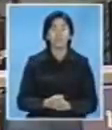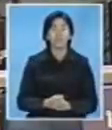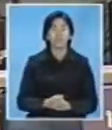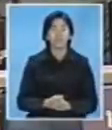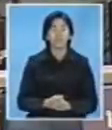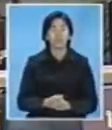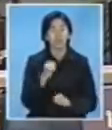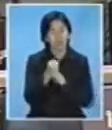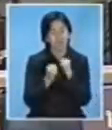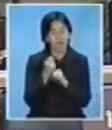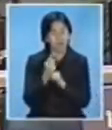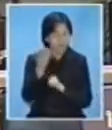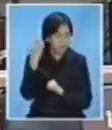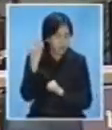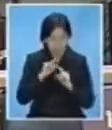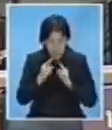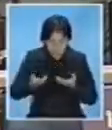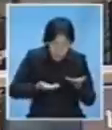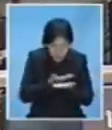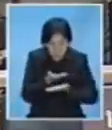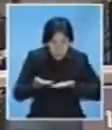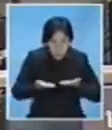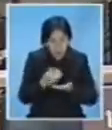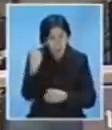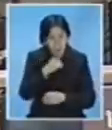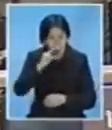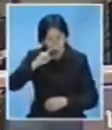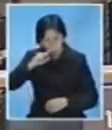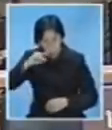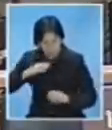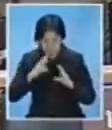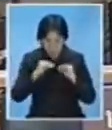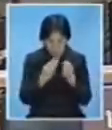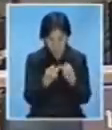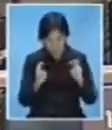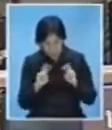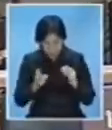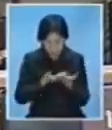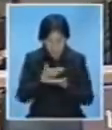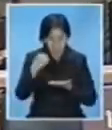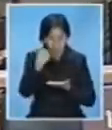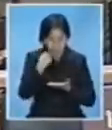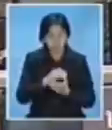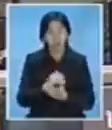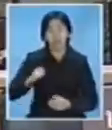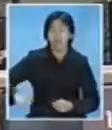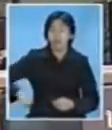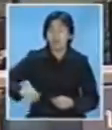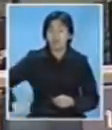ในหลายๆปีที่ผ่านมาก็มีการเจรจาหลายรอบหลายรูปแบบนะคะทางฝ่ายกัมพูชา